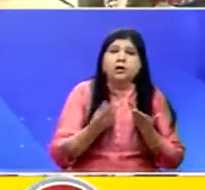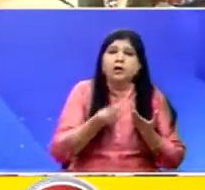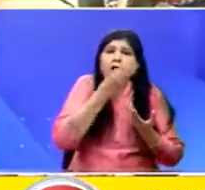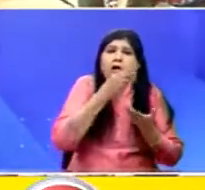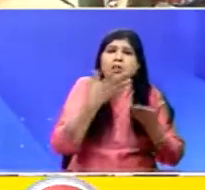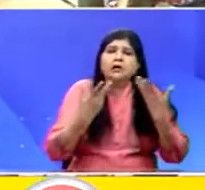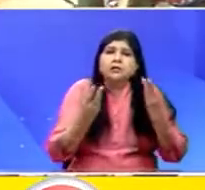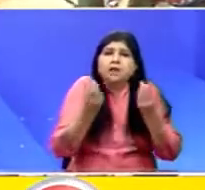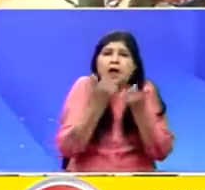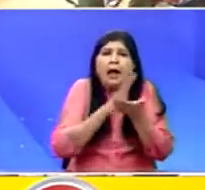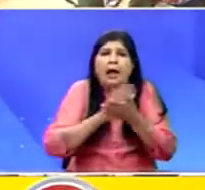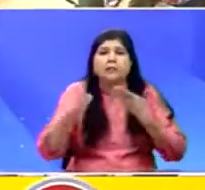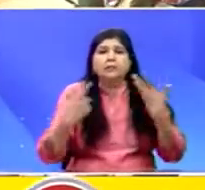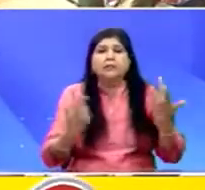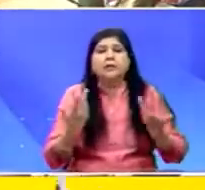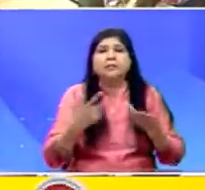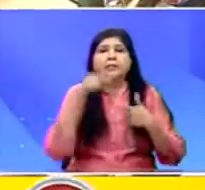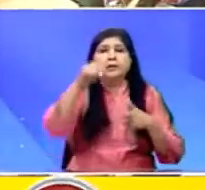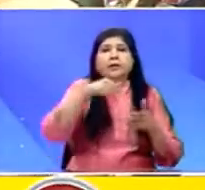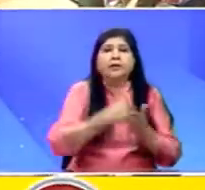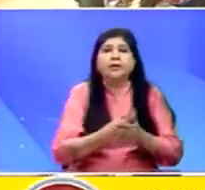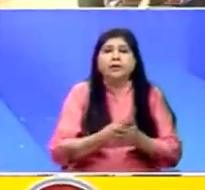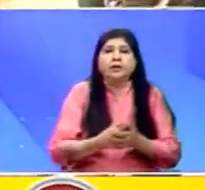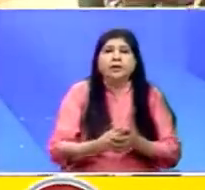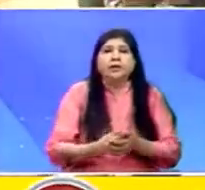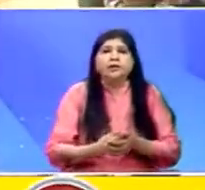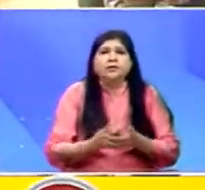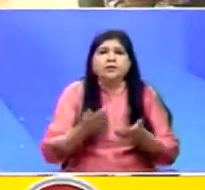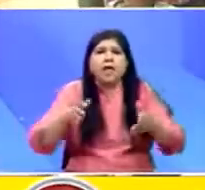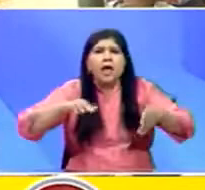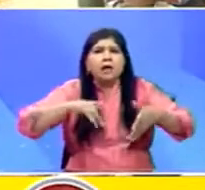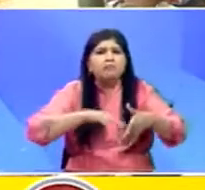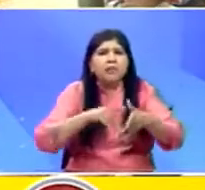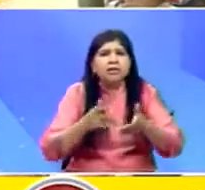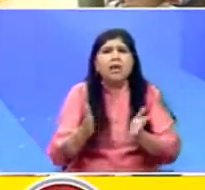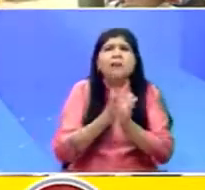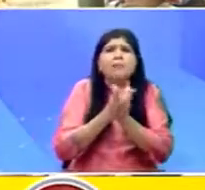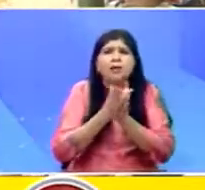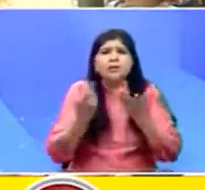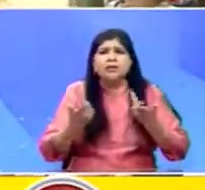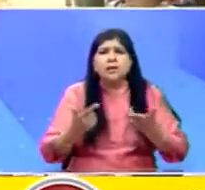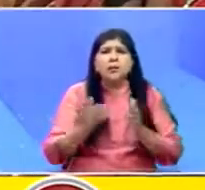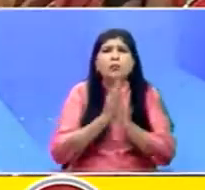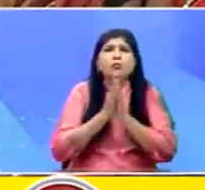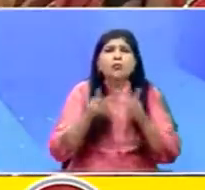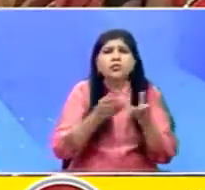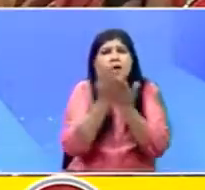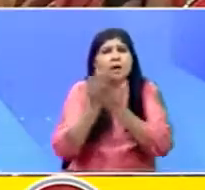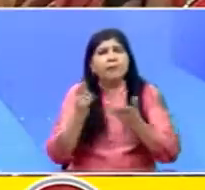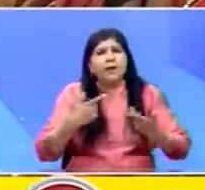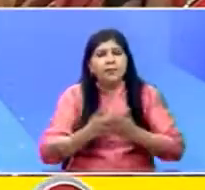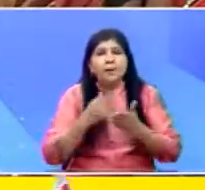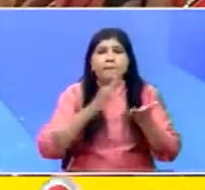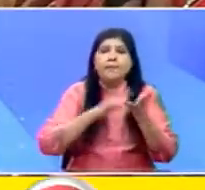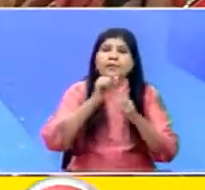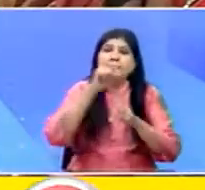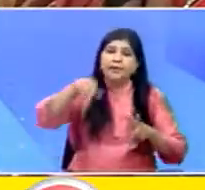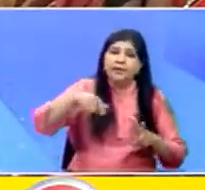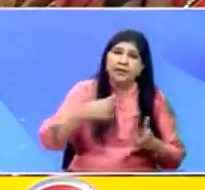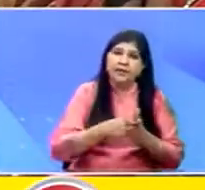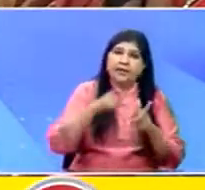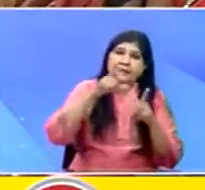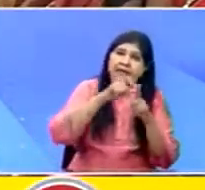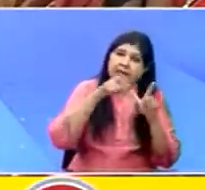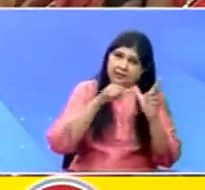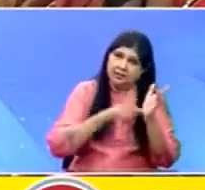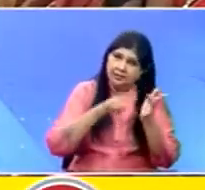कुपोषण दूर करने में गीत संगीत और भजन का भी इस्तेमाल हो सकता है? मध्य प्रदेश के दतिया जिले